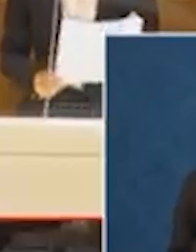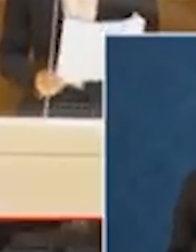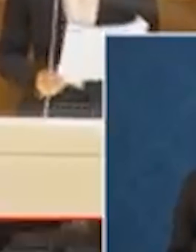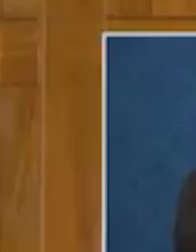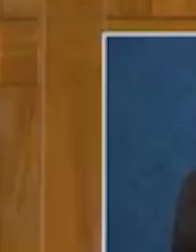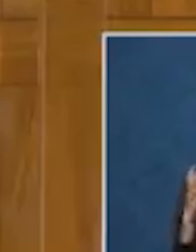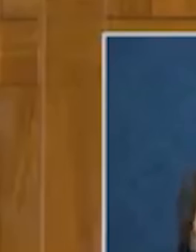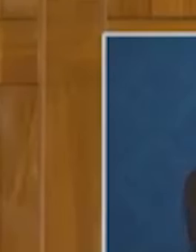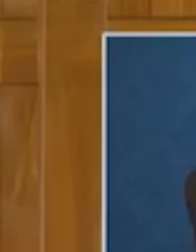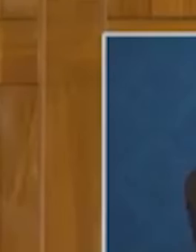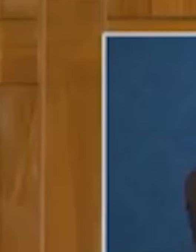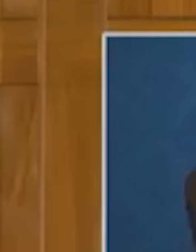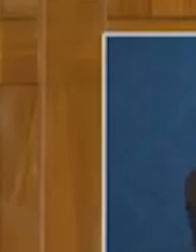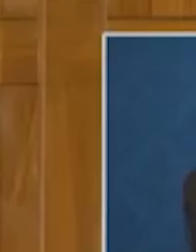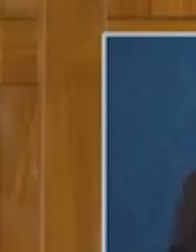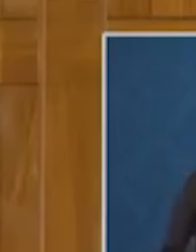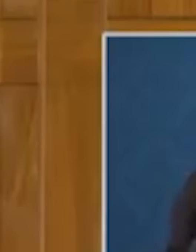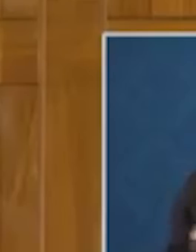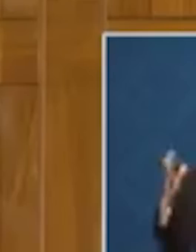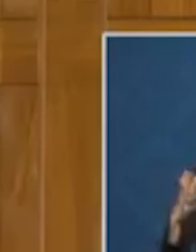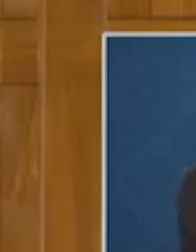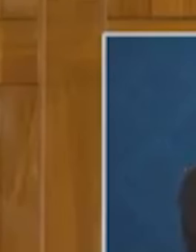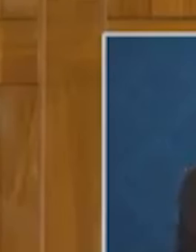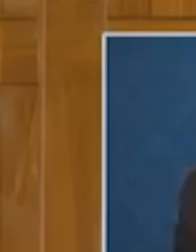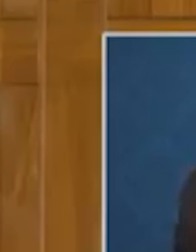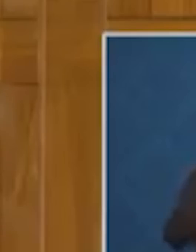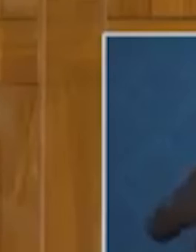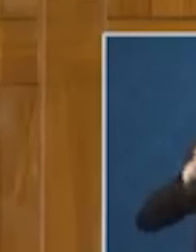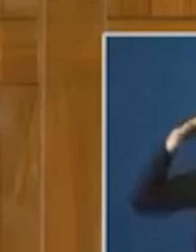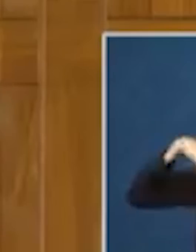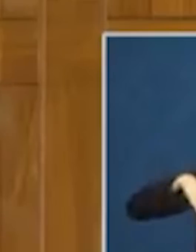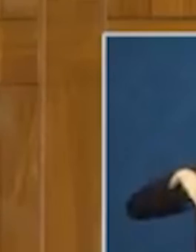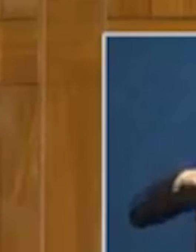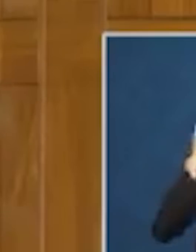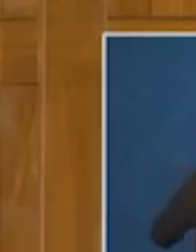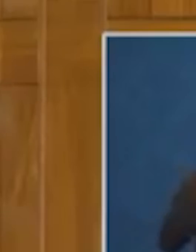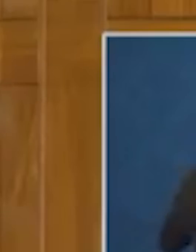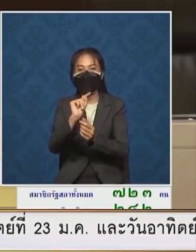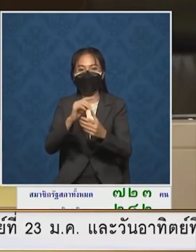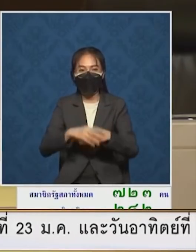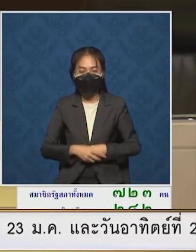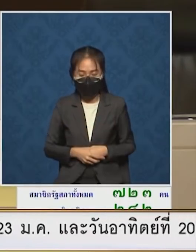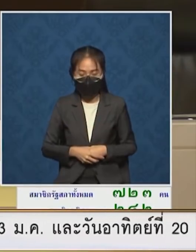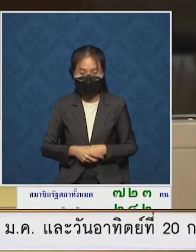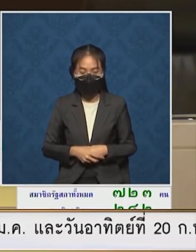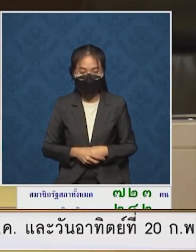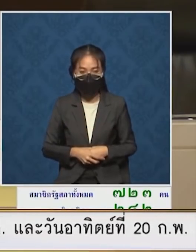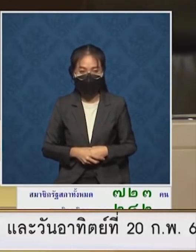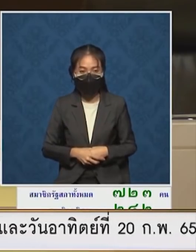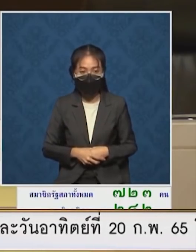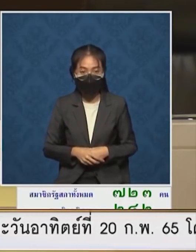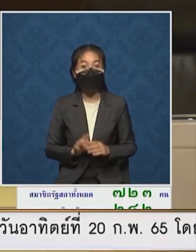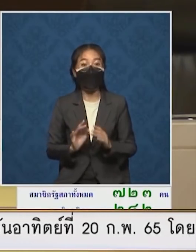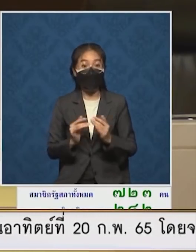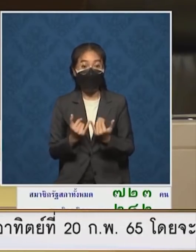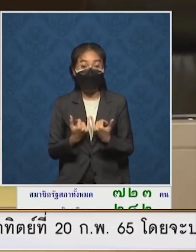ซึ่งหลายเรื่องไม่ได้เกี่ยวกับการร่างแก้ไขรัฐธรรมนูญก่อนสอบถามนางสาวชนทิชาว่าหนูจบได้แล้วมั้งเวลาหม